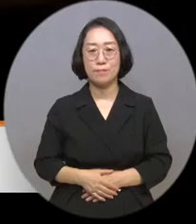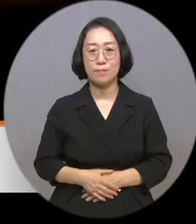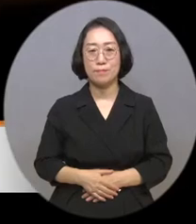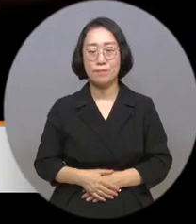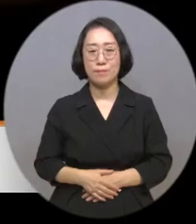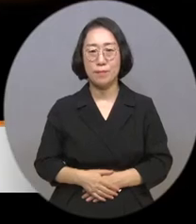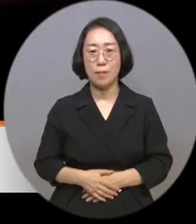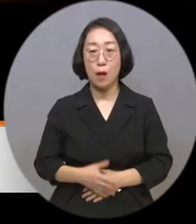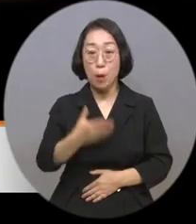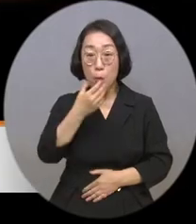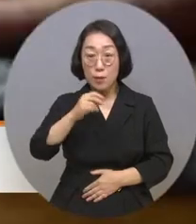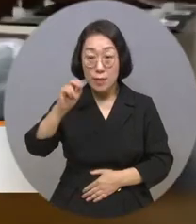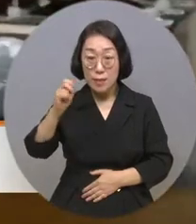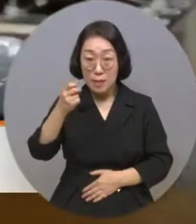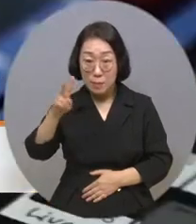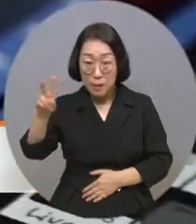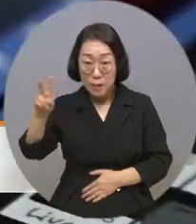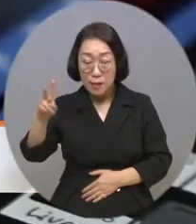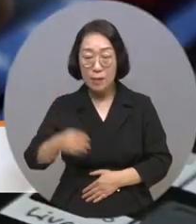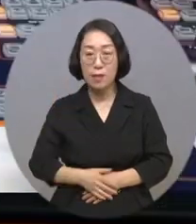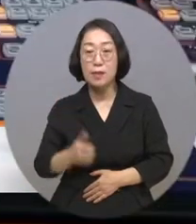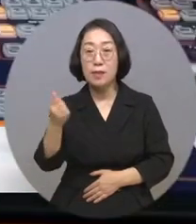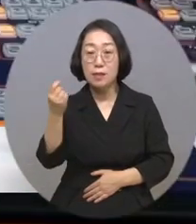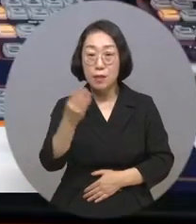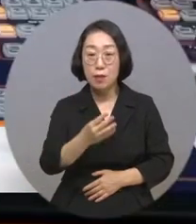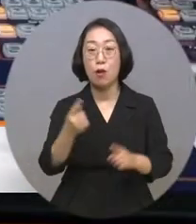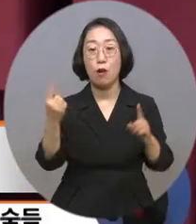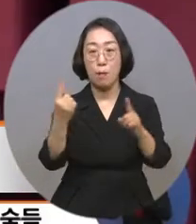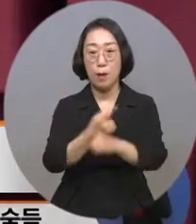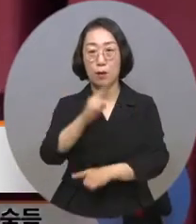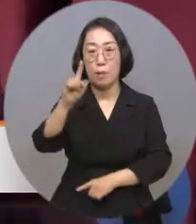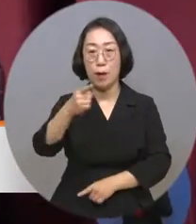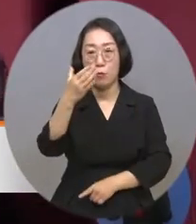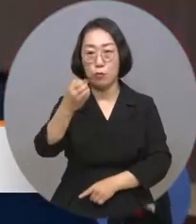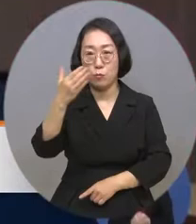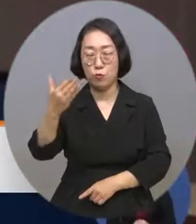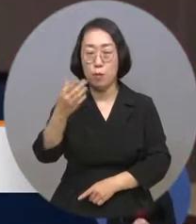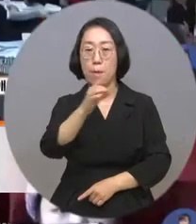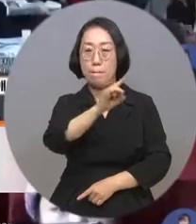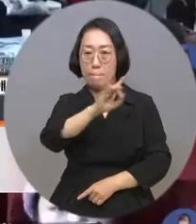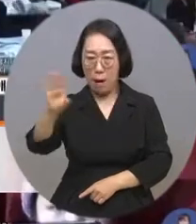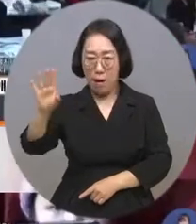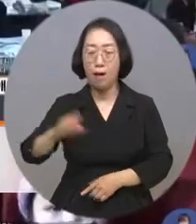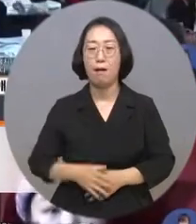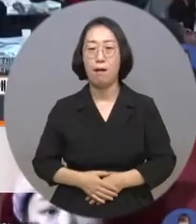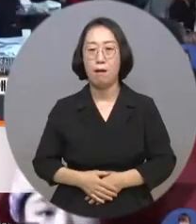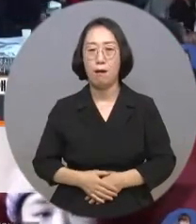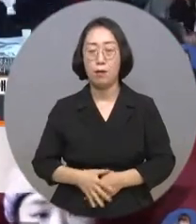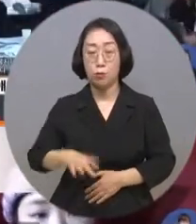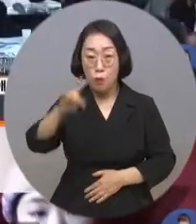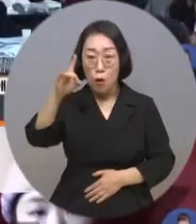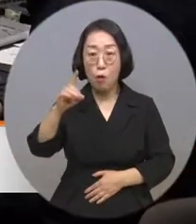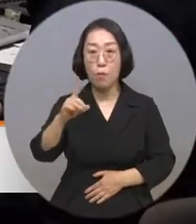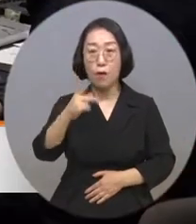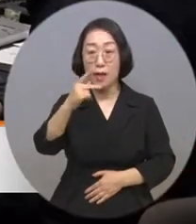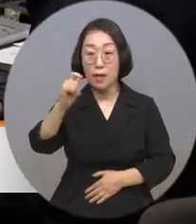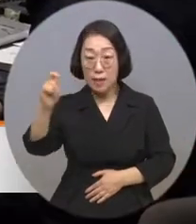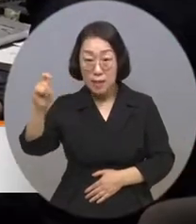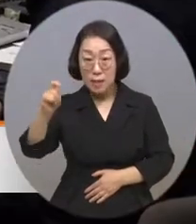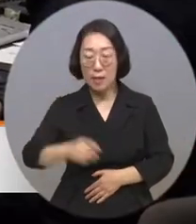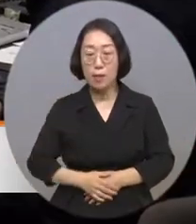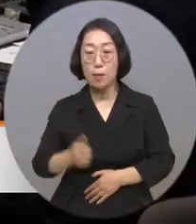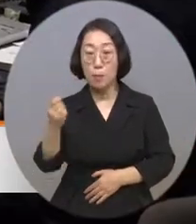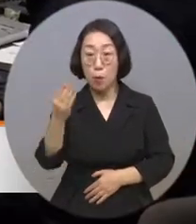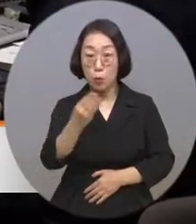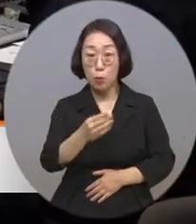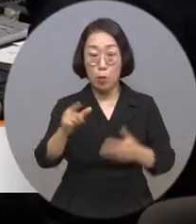장애인복지 채널 복지 tv 에 iptv 채널 번호가 199 번으로 단일화 됩니다 첫 변화로 kt 올레 tv 의 채널